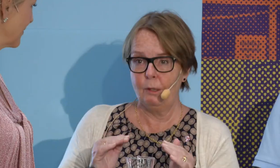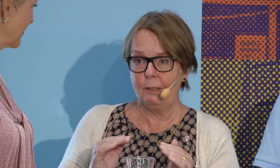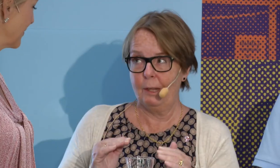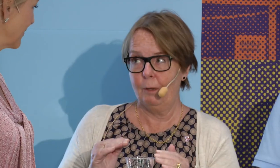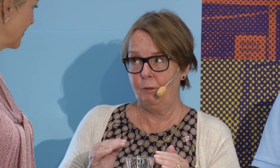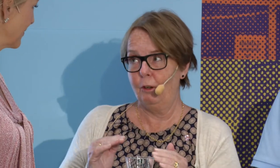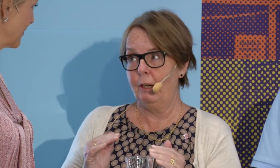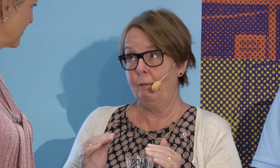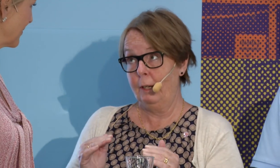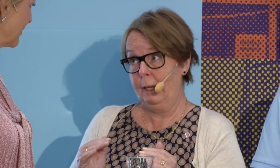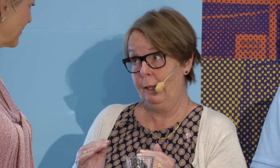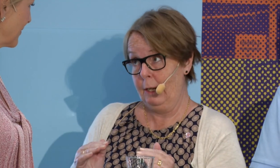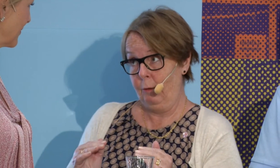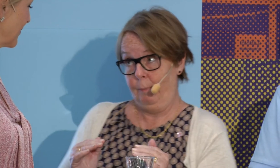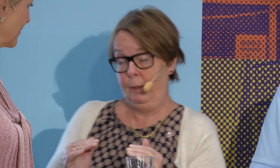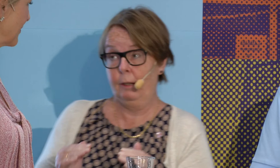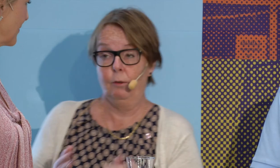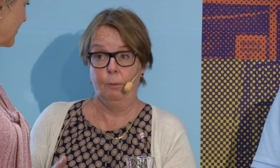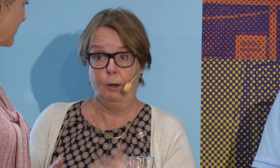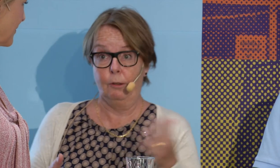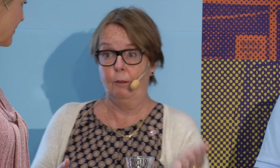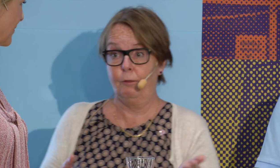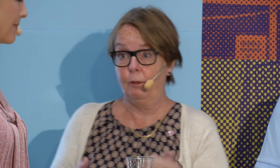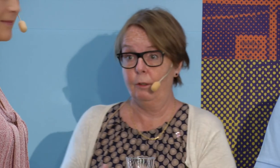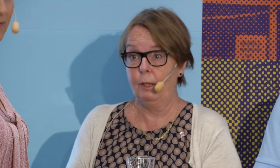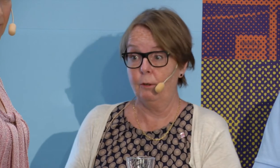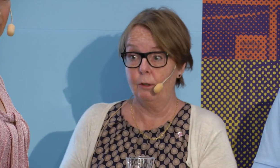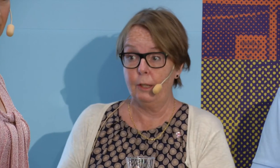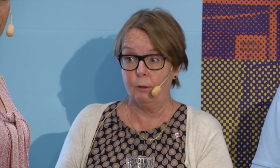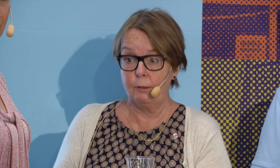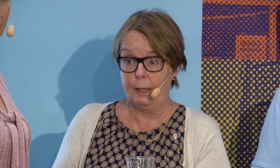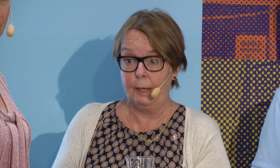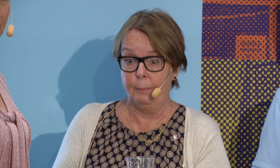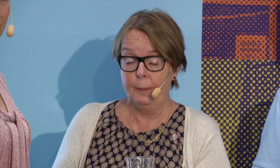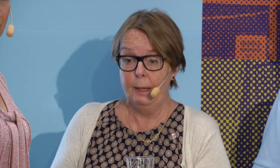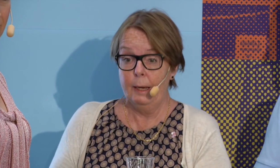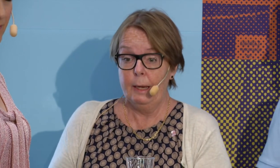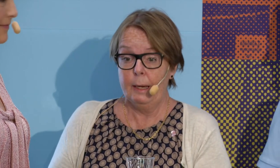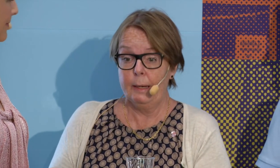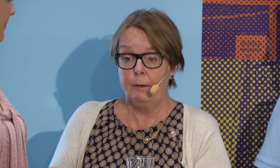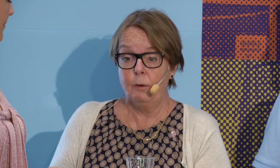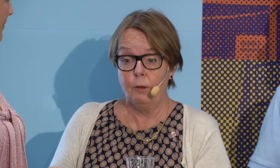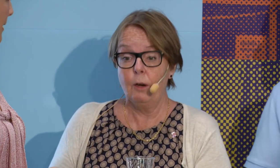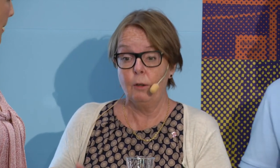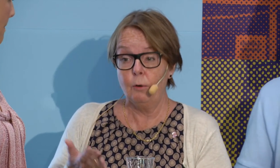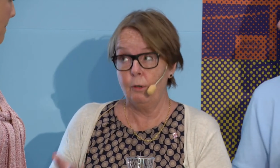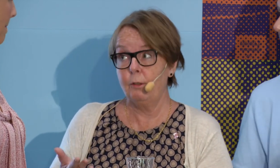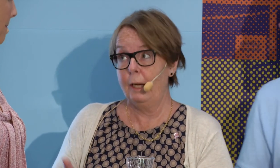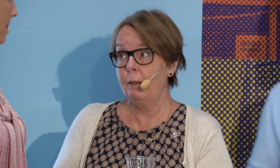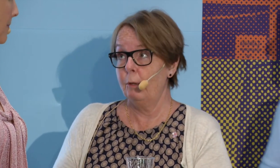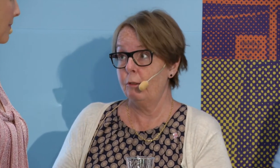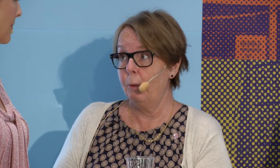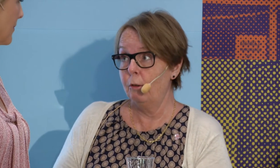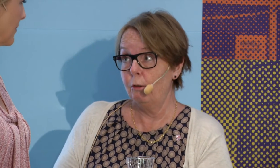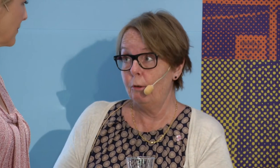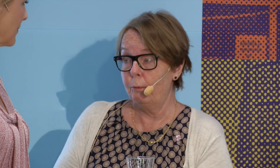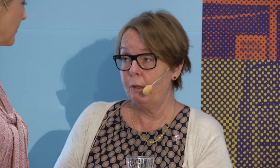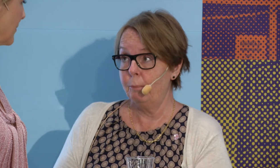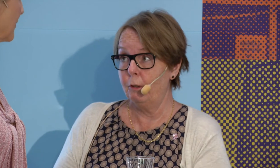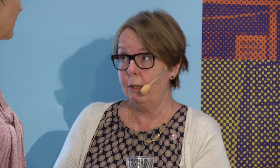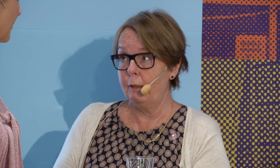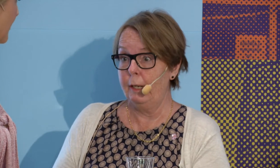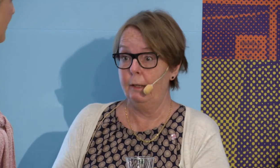var mycket sämre förr än vad det är nu. Och då pratar jag för något år sedan. Och vi har ju också genomlyst barn-